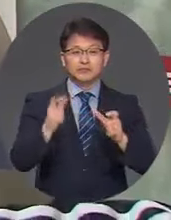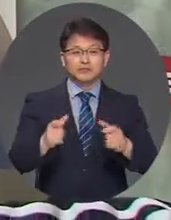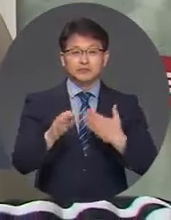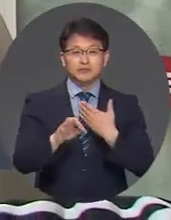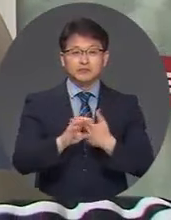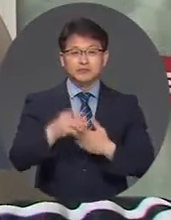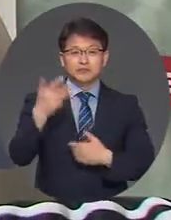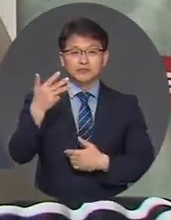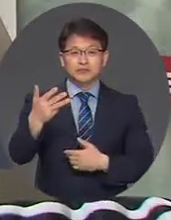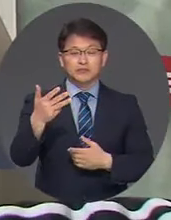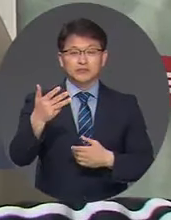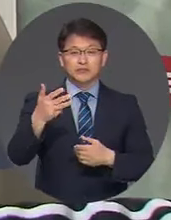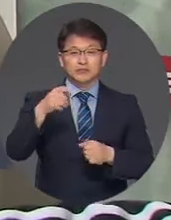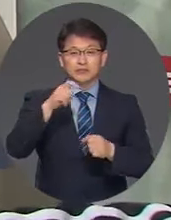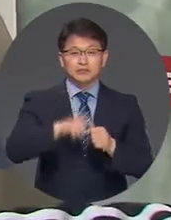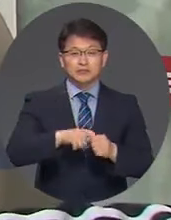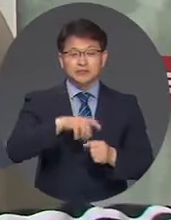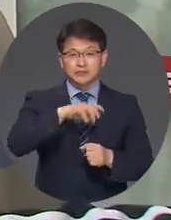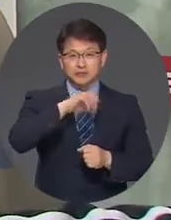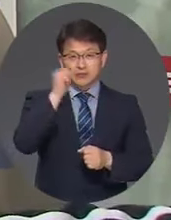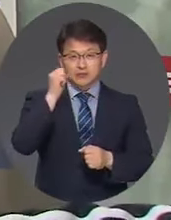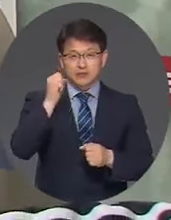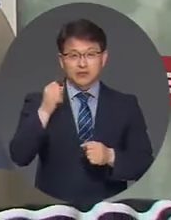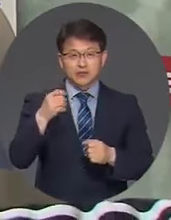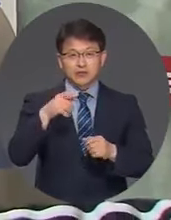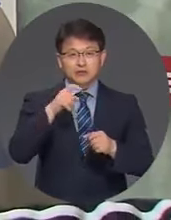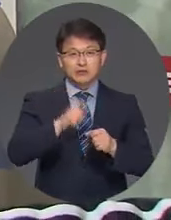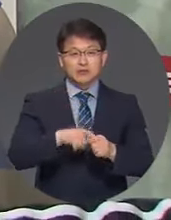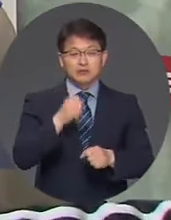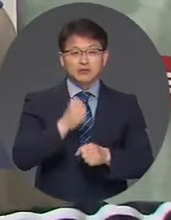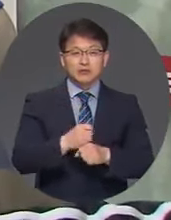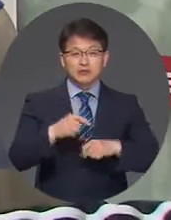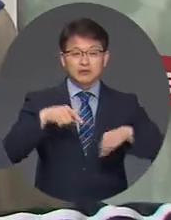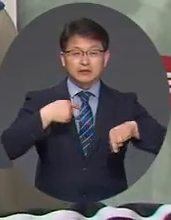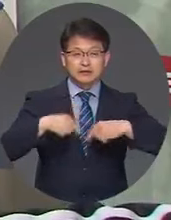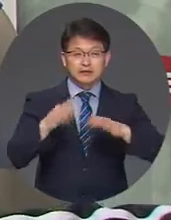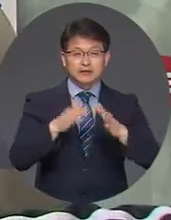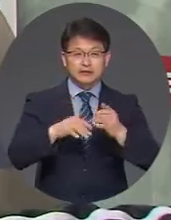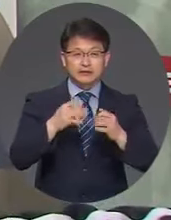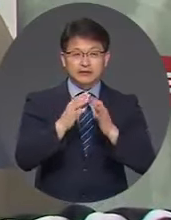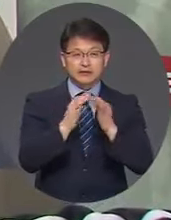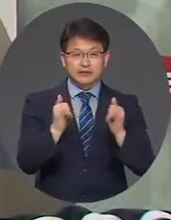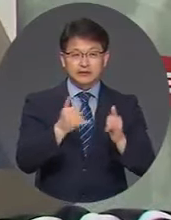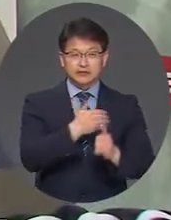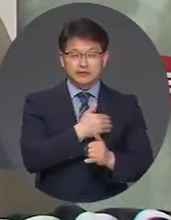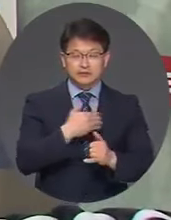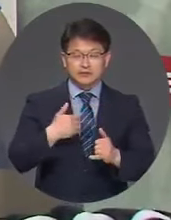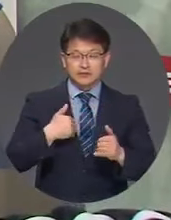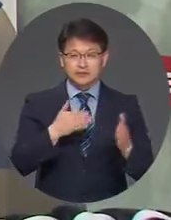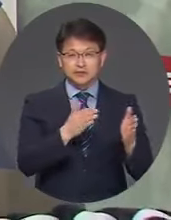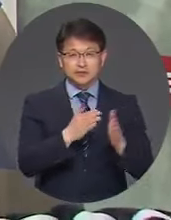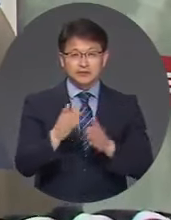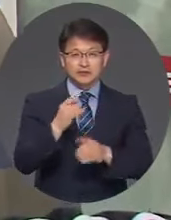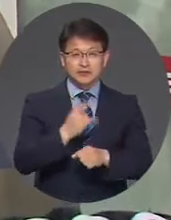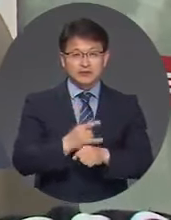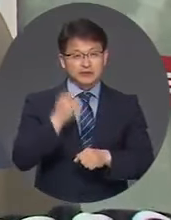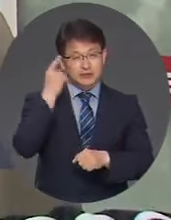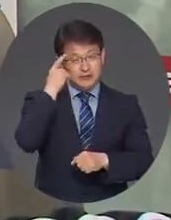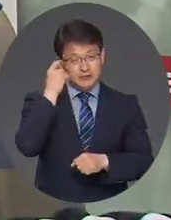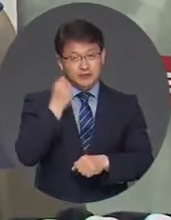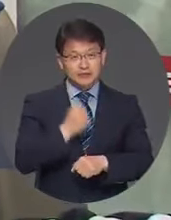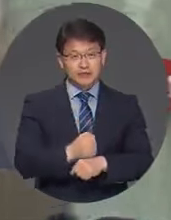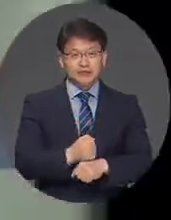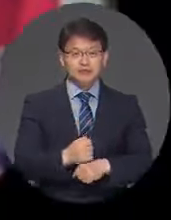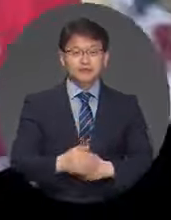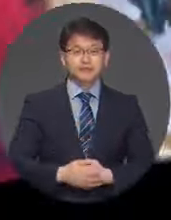우리가 8개를 당선 목표로 정해놓고 지금 정책과 인물을 충분하게 준비했다고